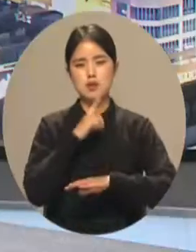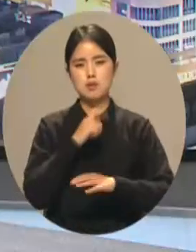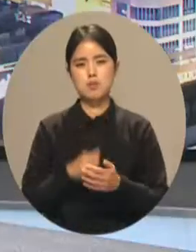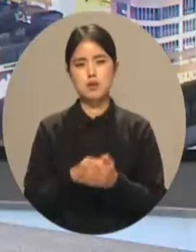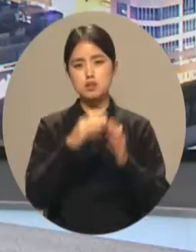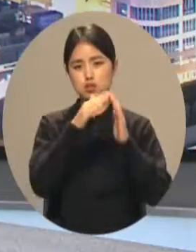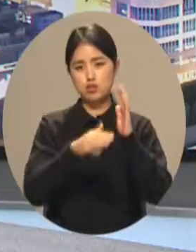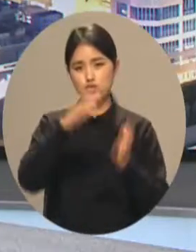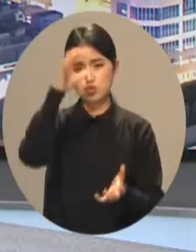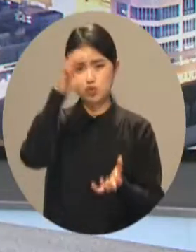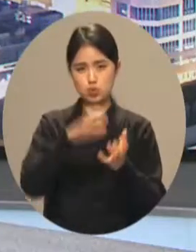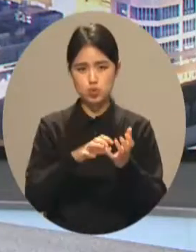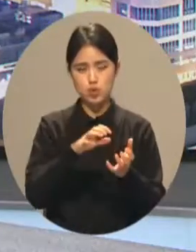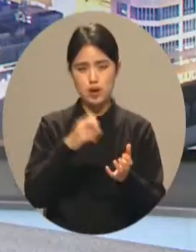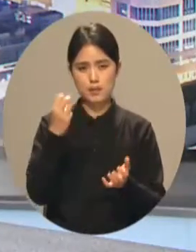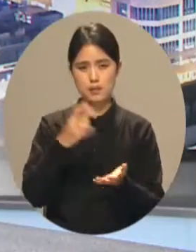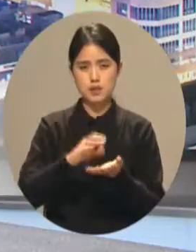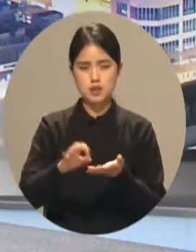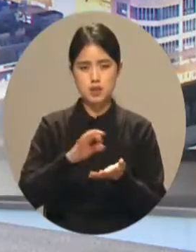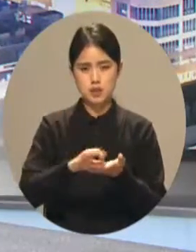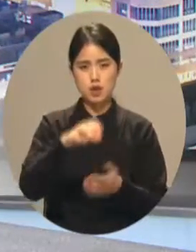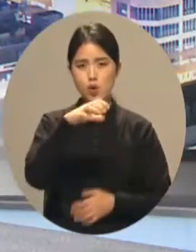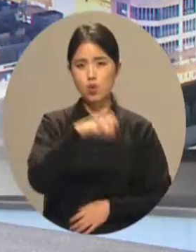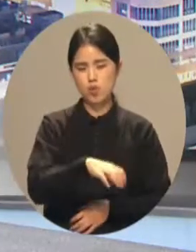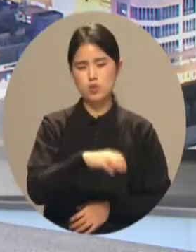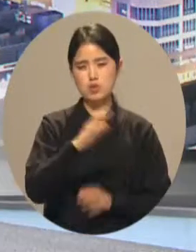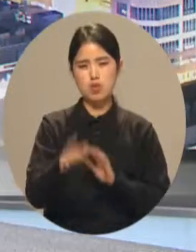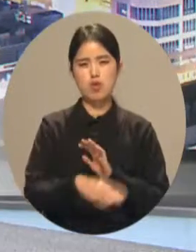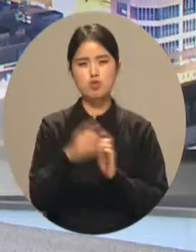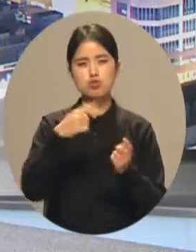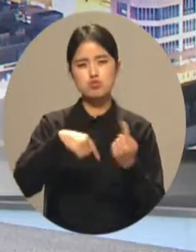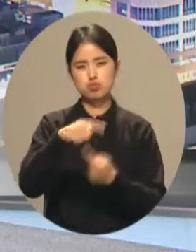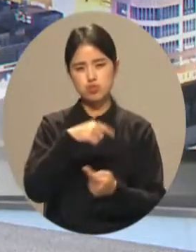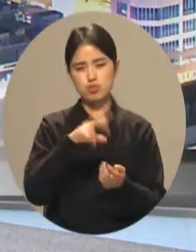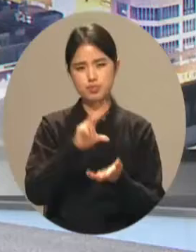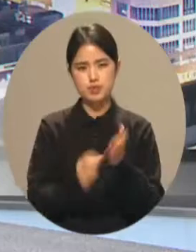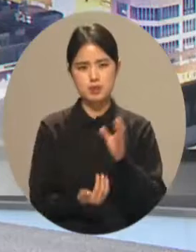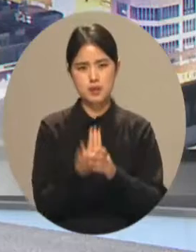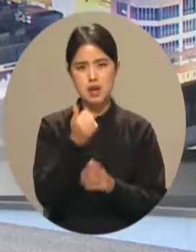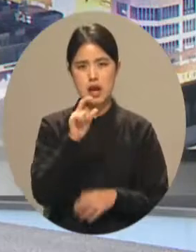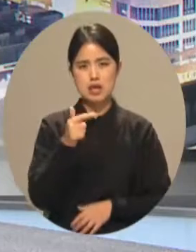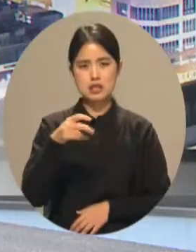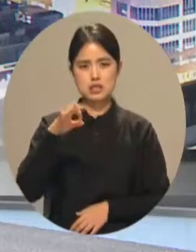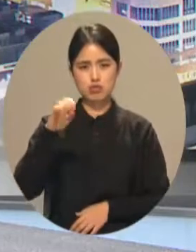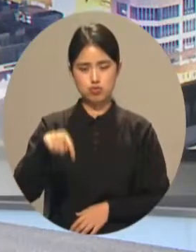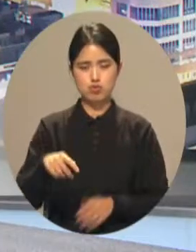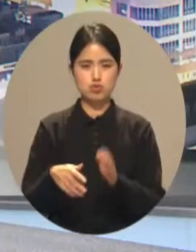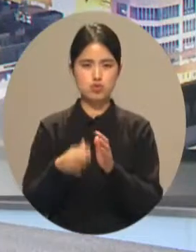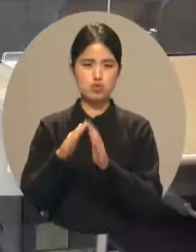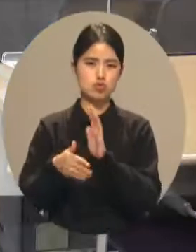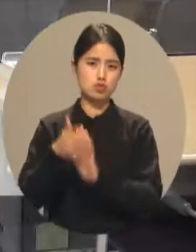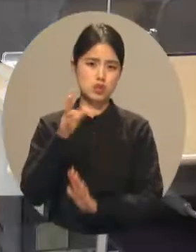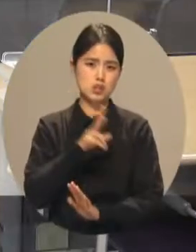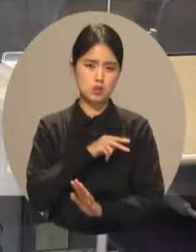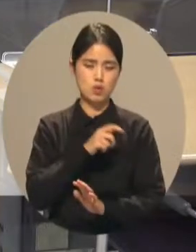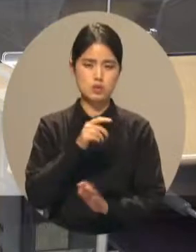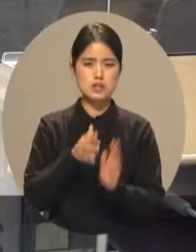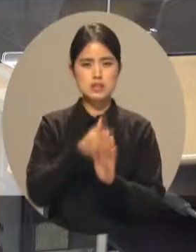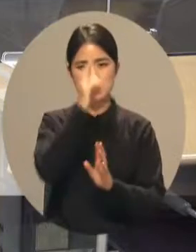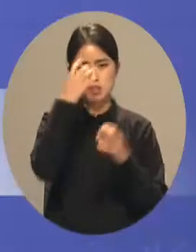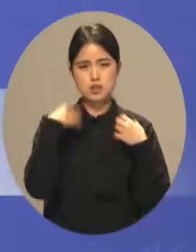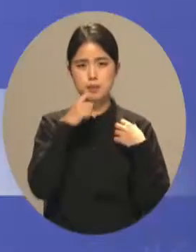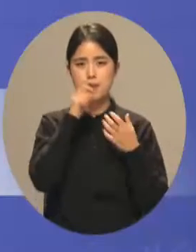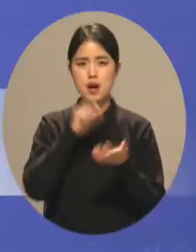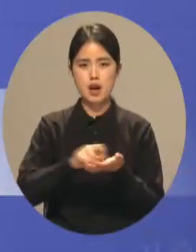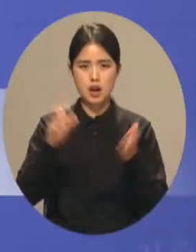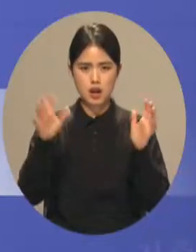전주 종합 리사이클링타운에 부실 운영이 도마 위에 올랐습니다 한승우 전주시 의원은 시청에서 기자 간담회를 열고